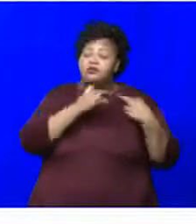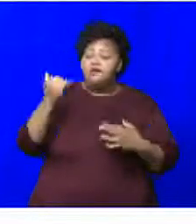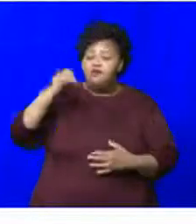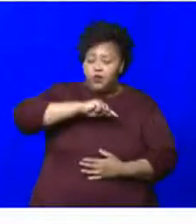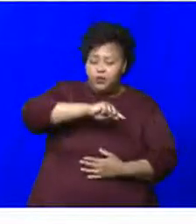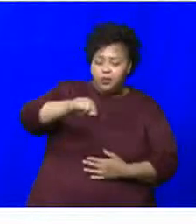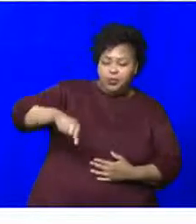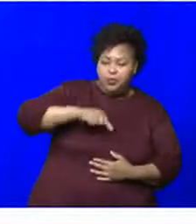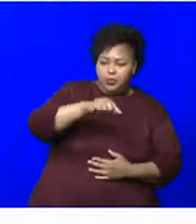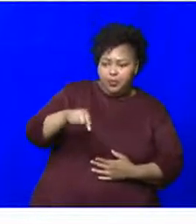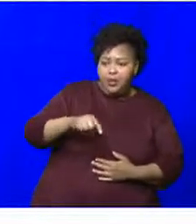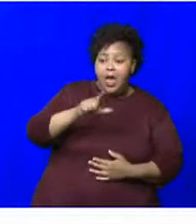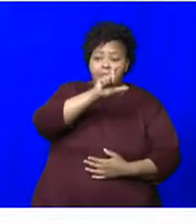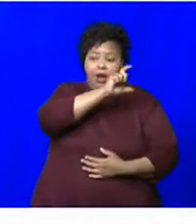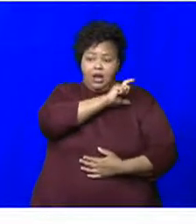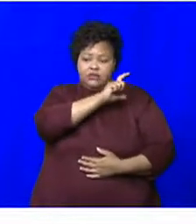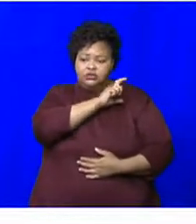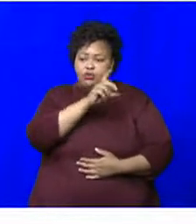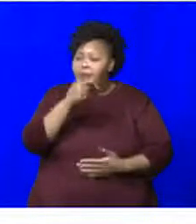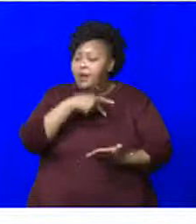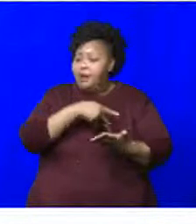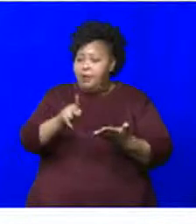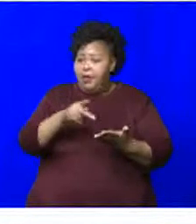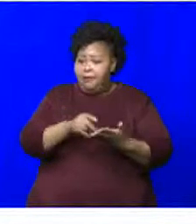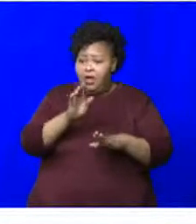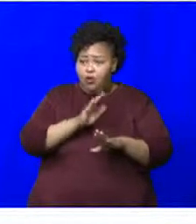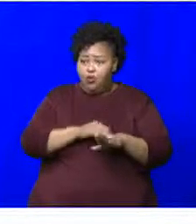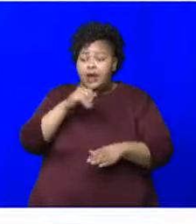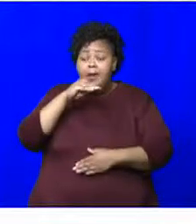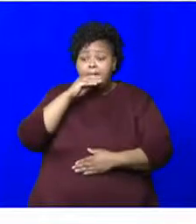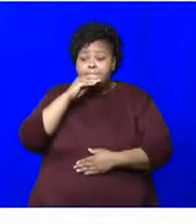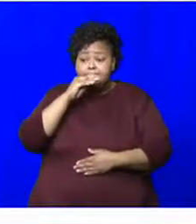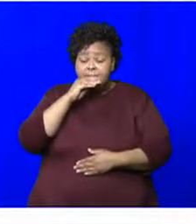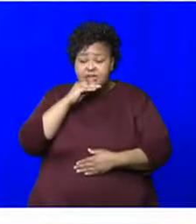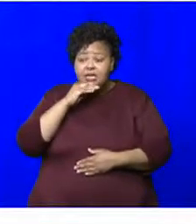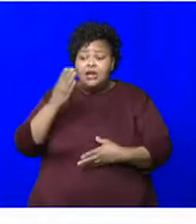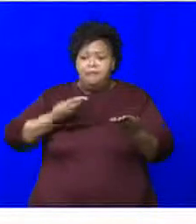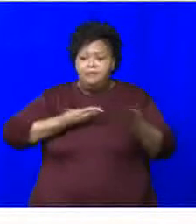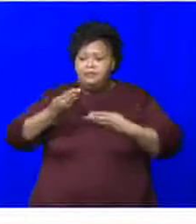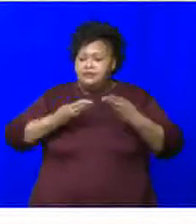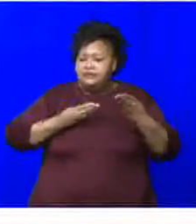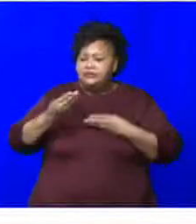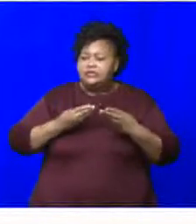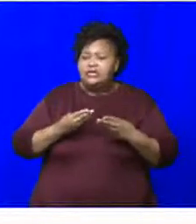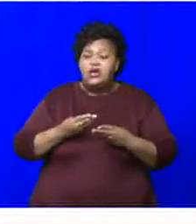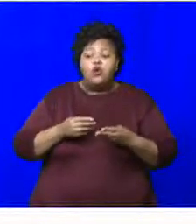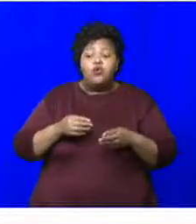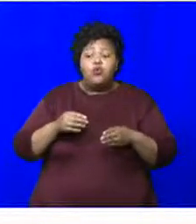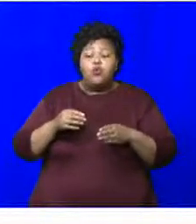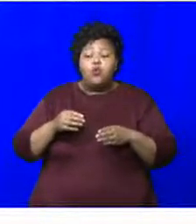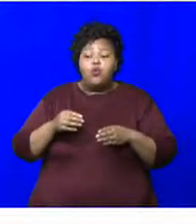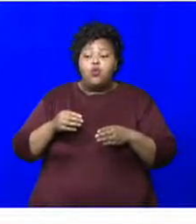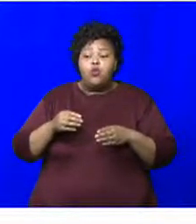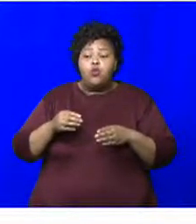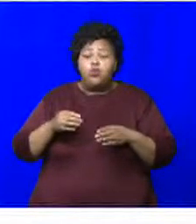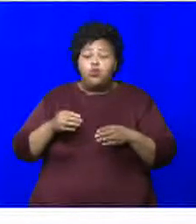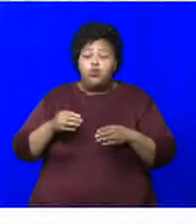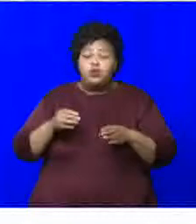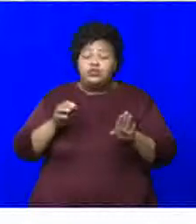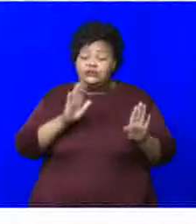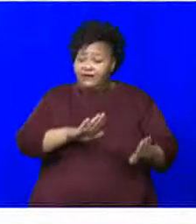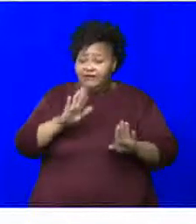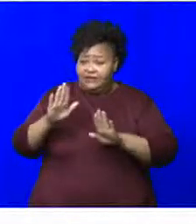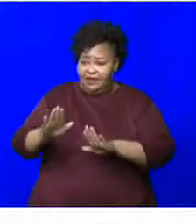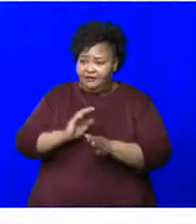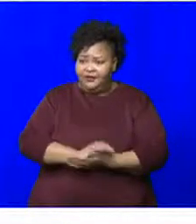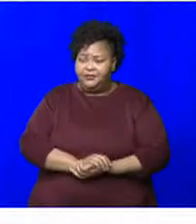ngemakhasimende ayo. Loku kwenteka nje le nkampani yahulumende ayendi kahle kutebhizinisi. Likomiti lelibuke kusebenta kwetimali tembuso i-PAC lithi